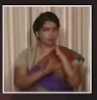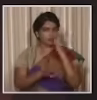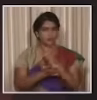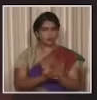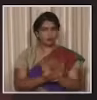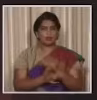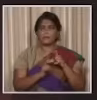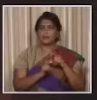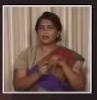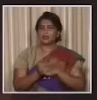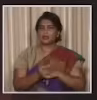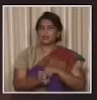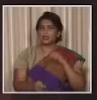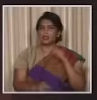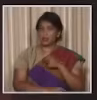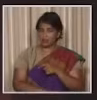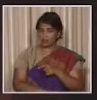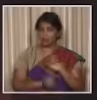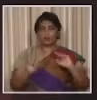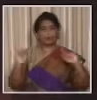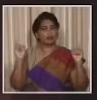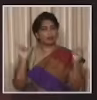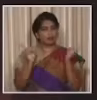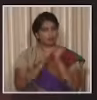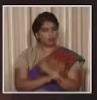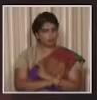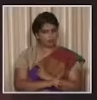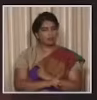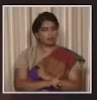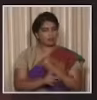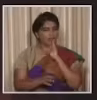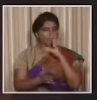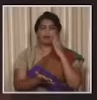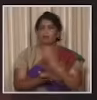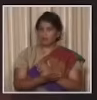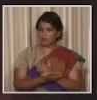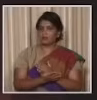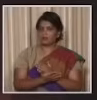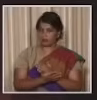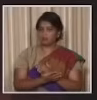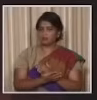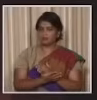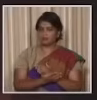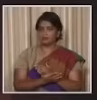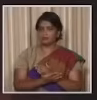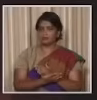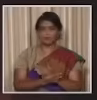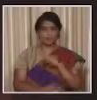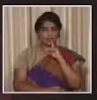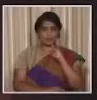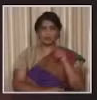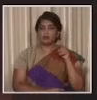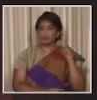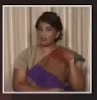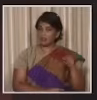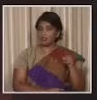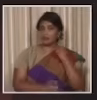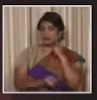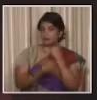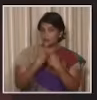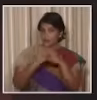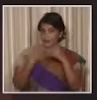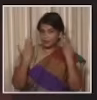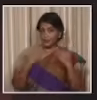මේ ප්‍රාදේශීය ලේකම්වරියගේ මාරු වීම අත්හිටවන්නේ කියලා. ඒක තීන්දුව කරන්නේ ඒ අයත් විභාගයකින්